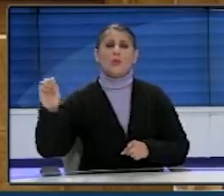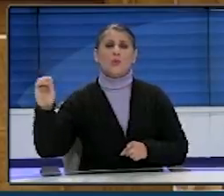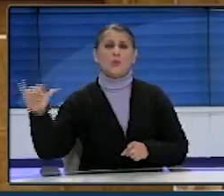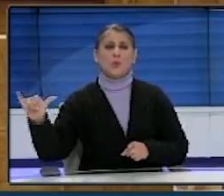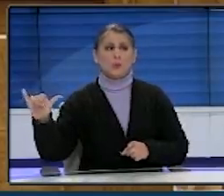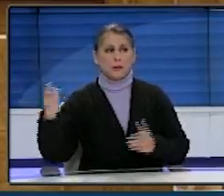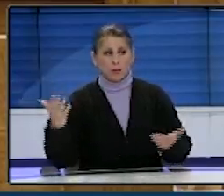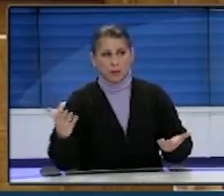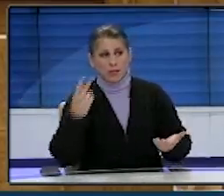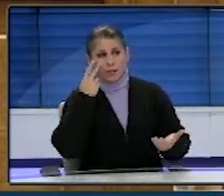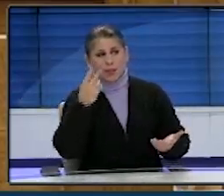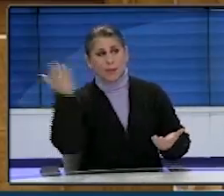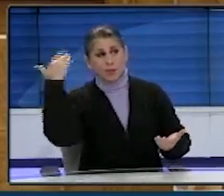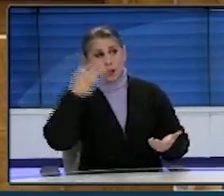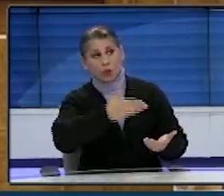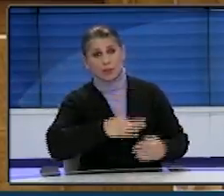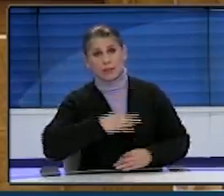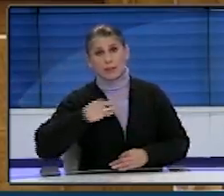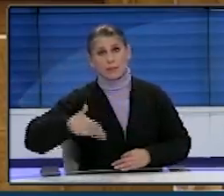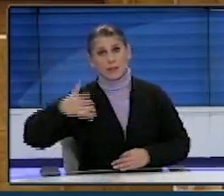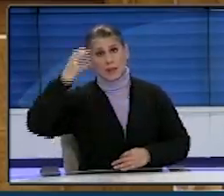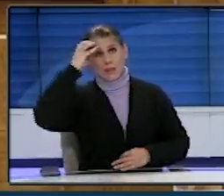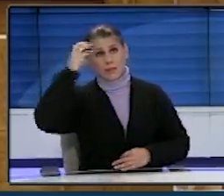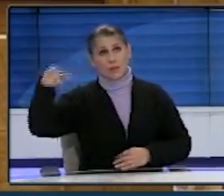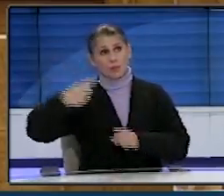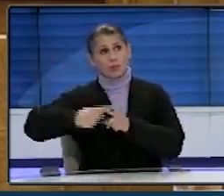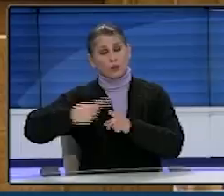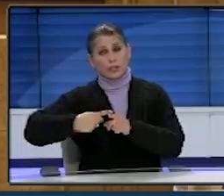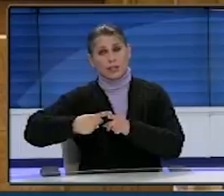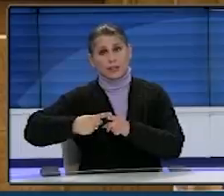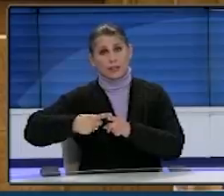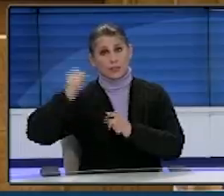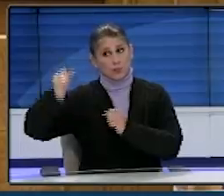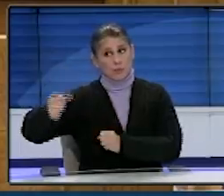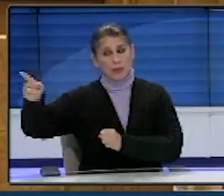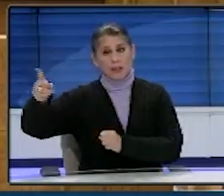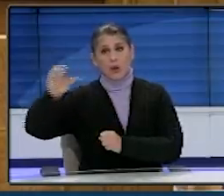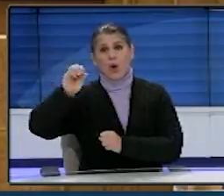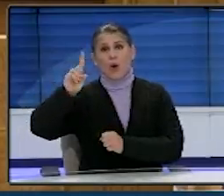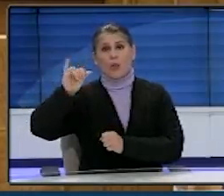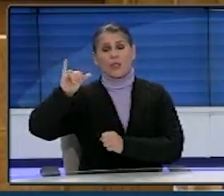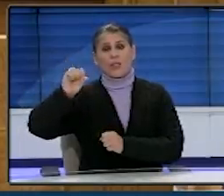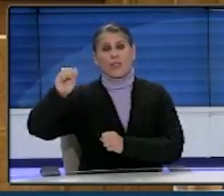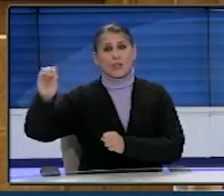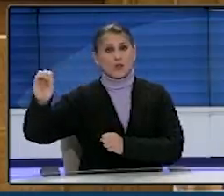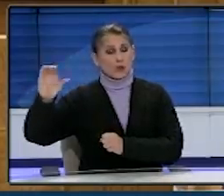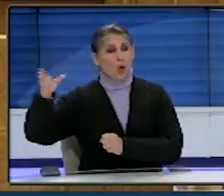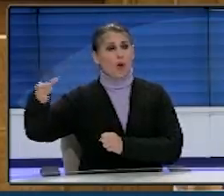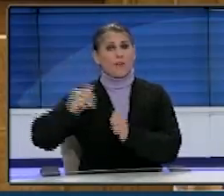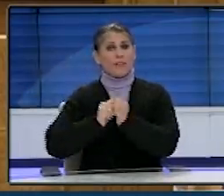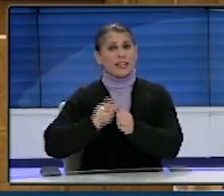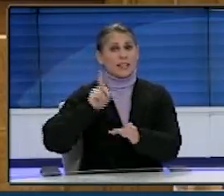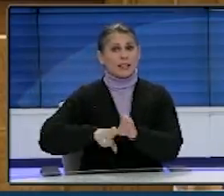Δεν σας είδαμε τότε, κύριε Μητσοτάκη, να θυμηθείτε τους Έλληνες ομογενείς, την Οδυσσό, τη φιλική εταιρεία και